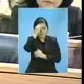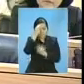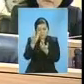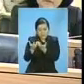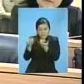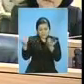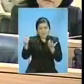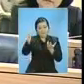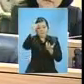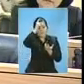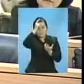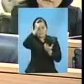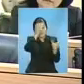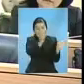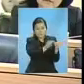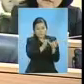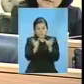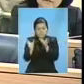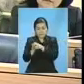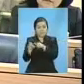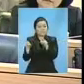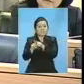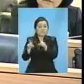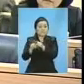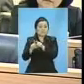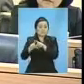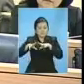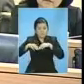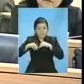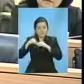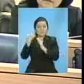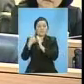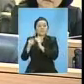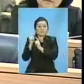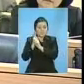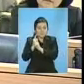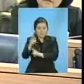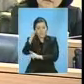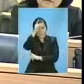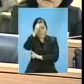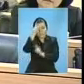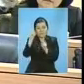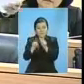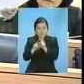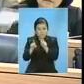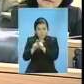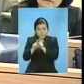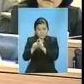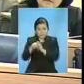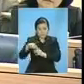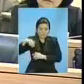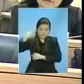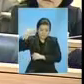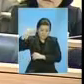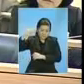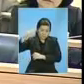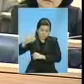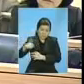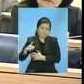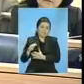นีก็พ่ายแพ้ตามไปด้วยอันนี้นะคะหลังจากนั้นก็เกิดสงคราม